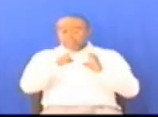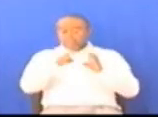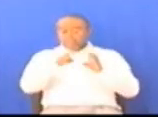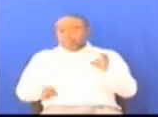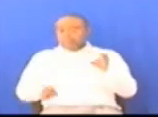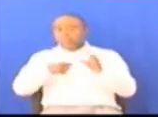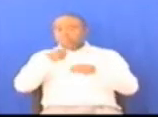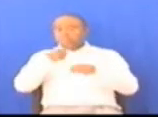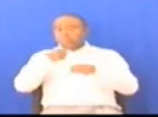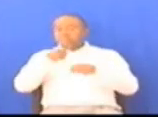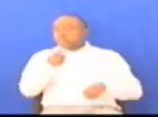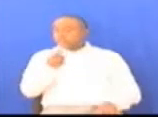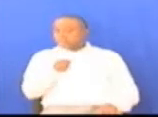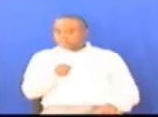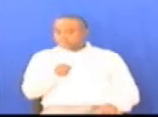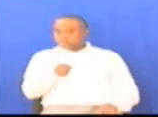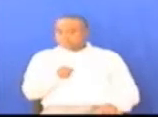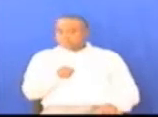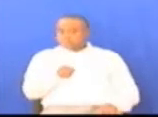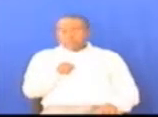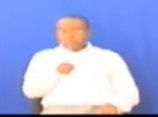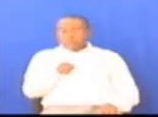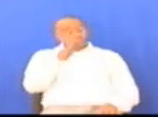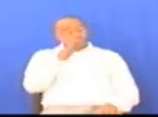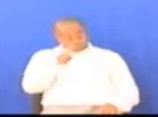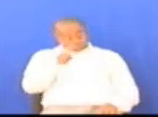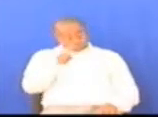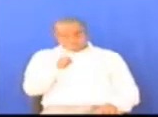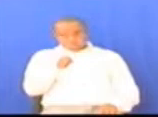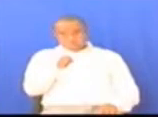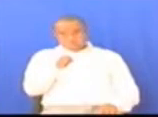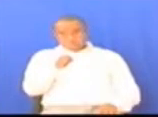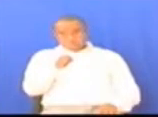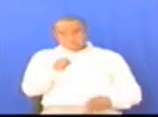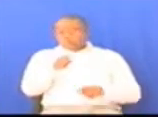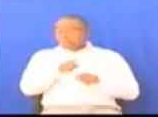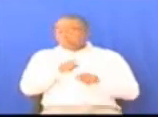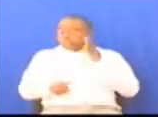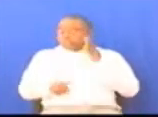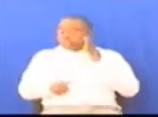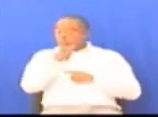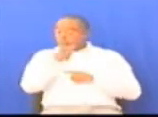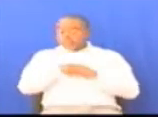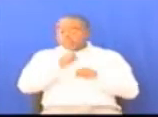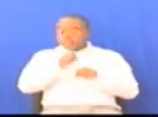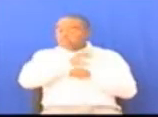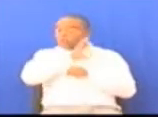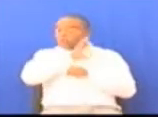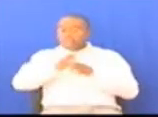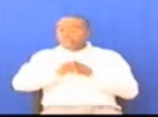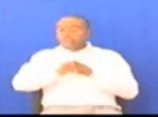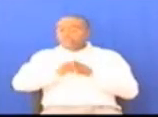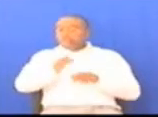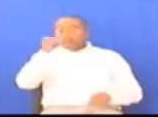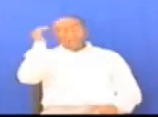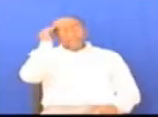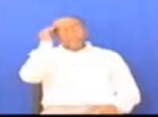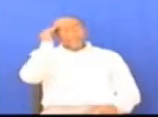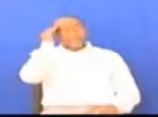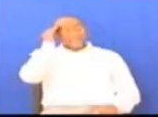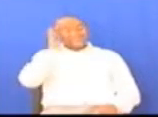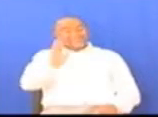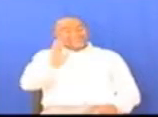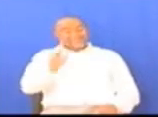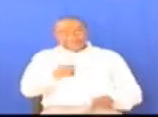naendelea kusema ni kiongozi ambaye tumekuwa muda wote tukitumia falsafa zake na